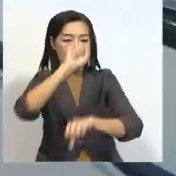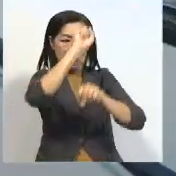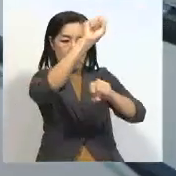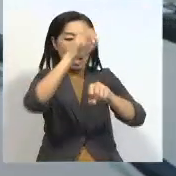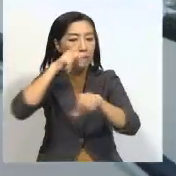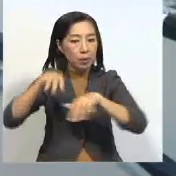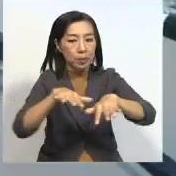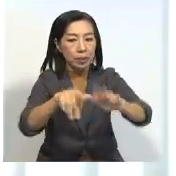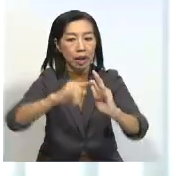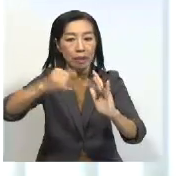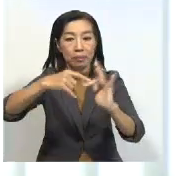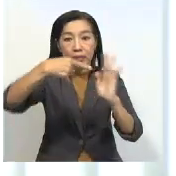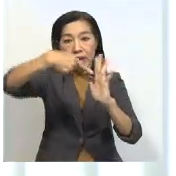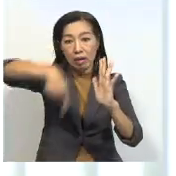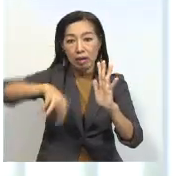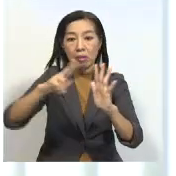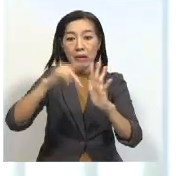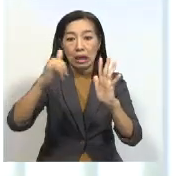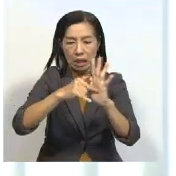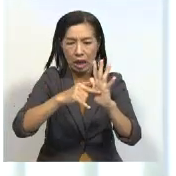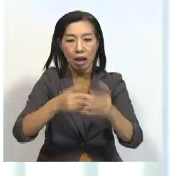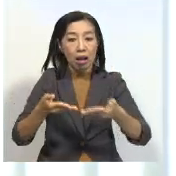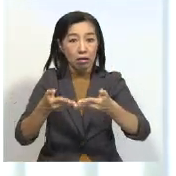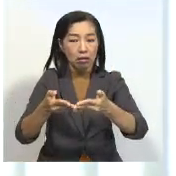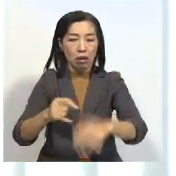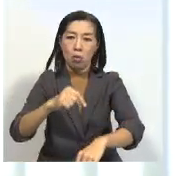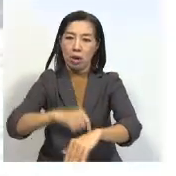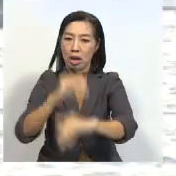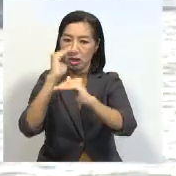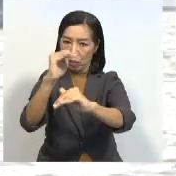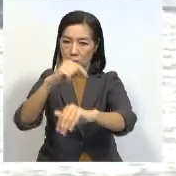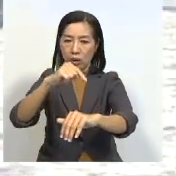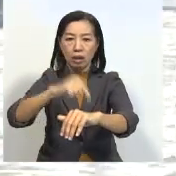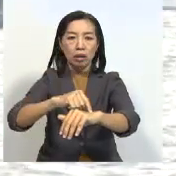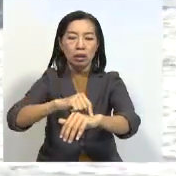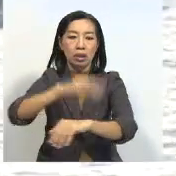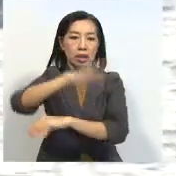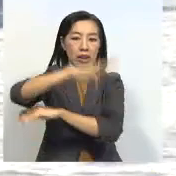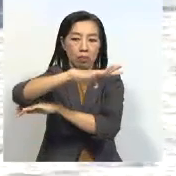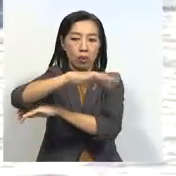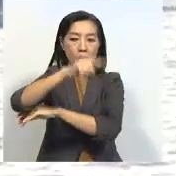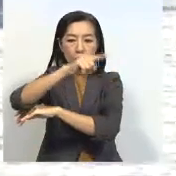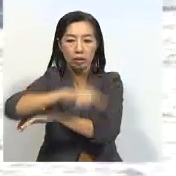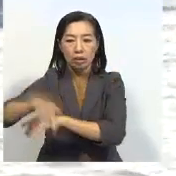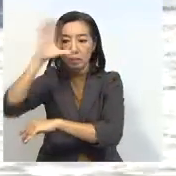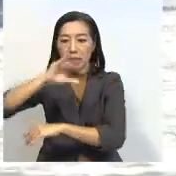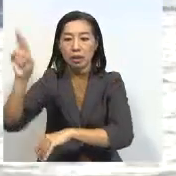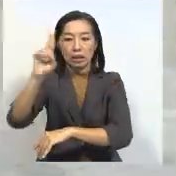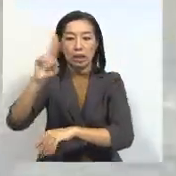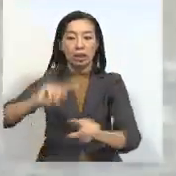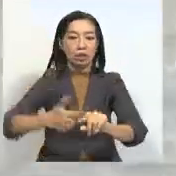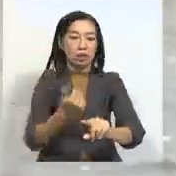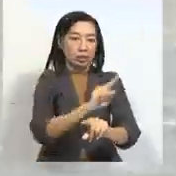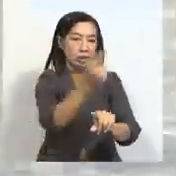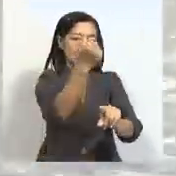ขตควบคุมการเดินเรือตั้งแต่เวลา 16:00 นถึง 24:00 นของวันที่11พฤศจิกายน